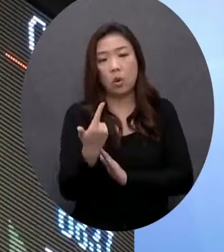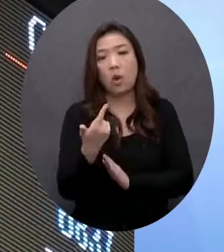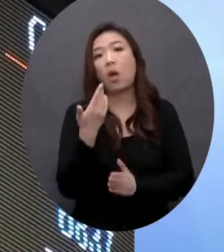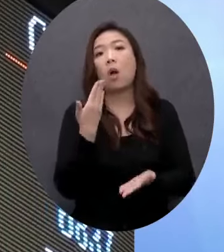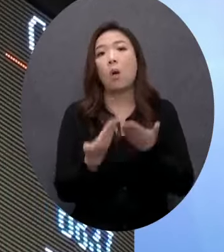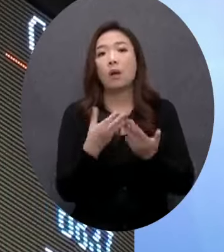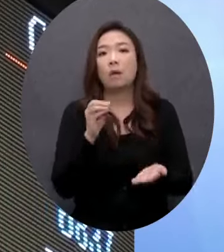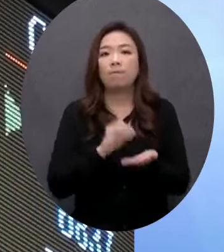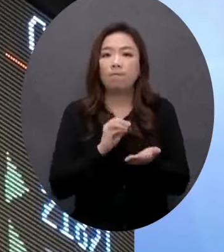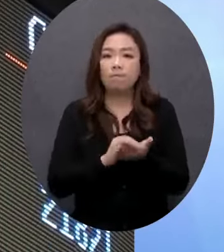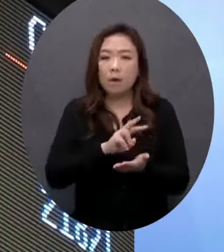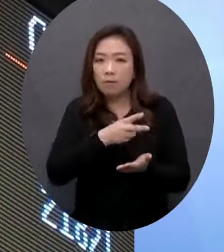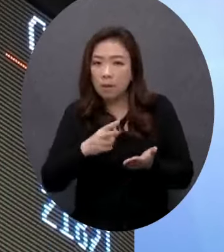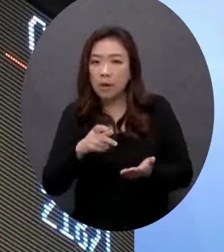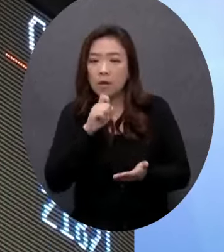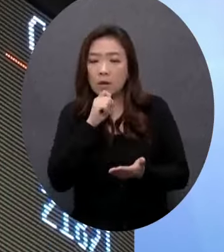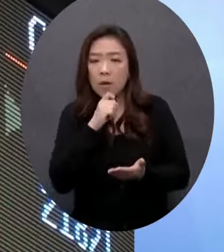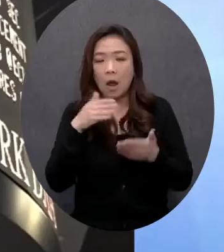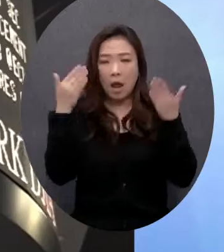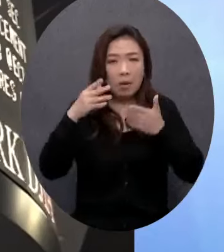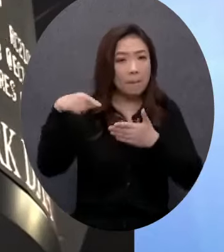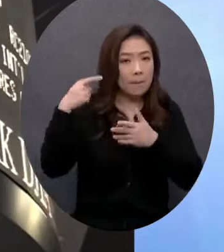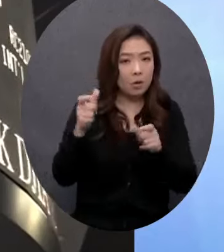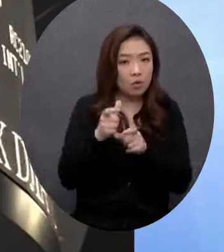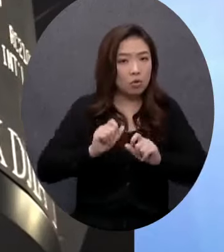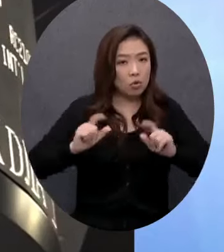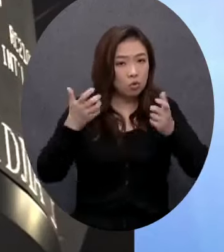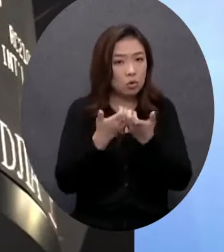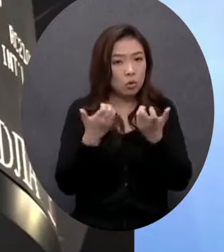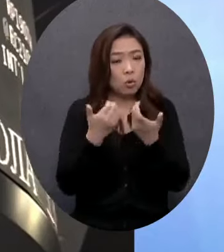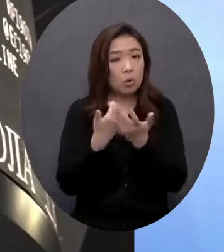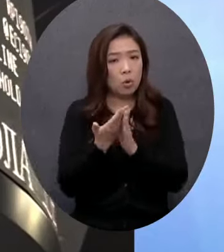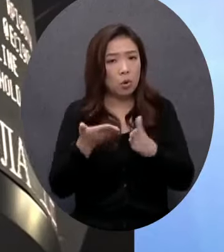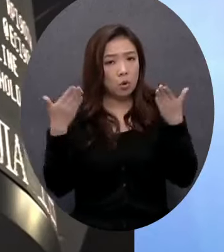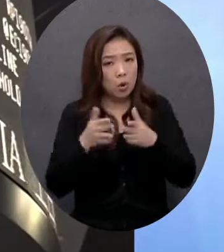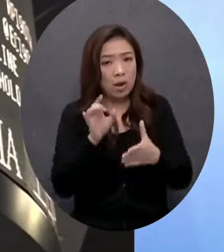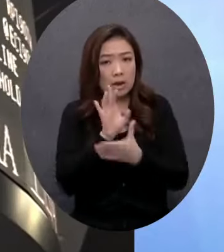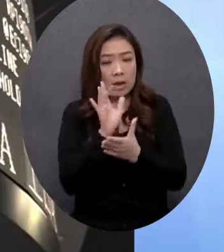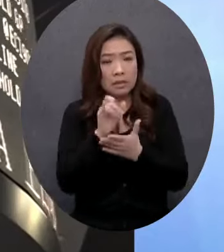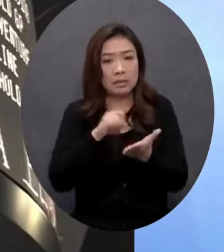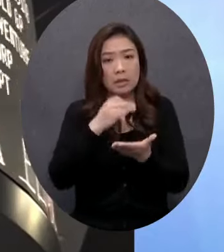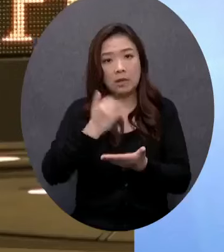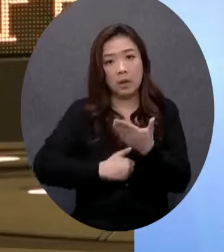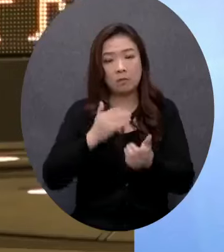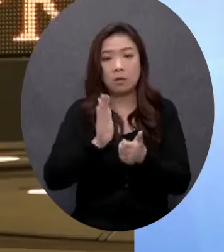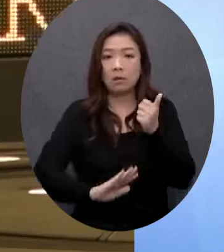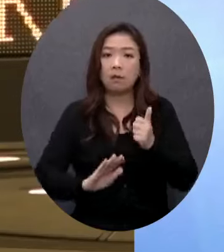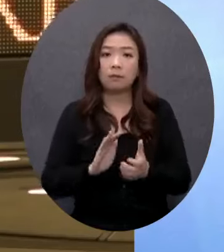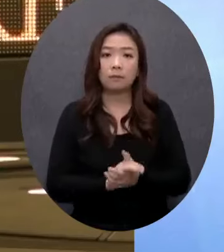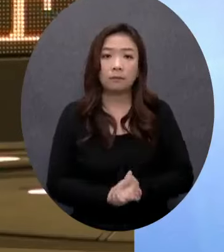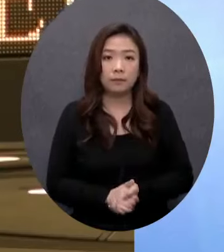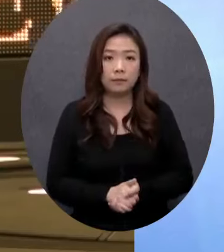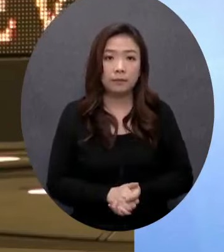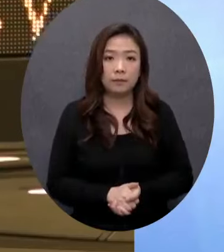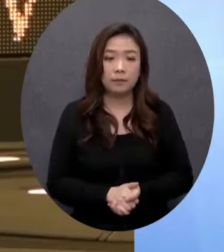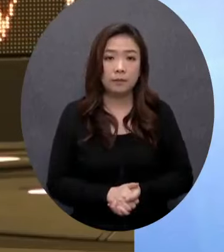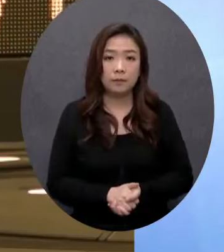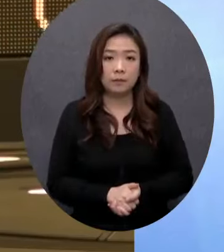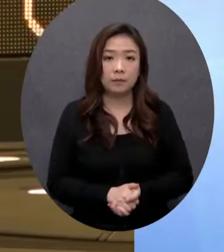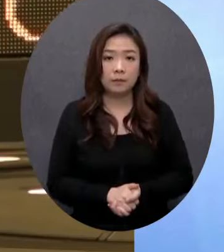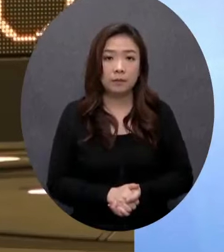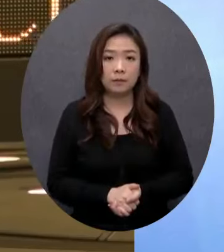一定调整，亦都要留意美国通胀数据等对会不会提前减息等的影响。香港电台记者